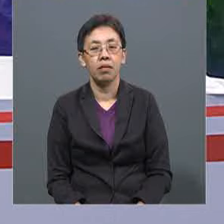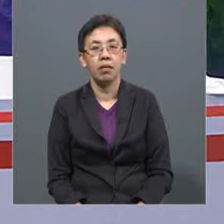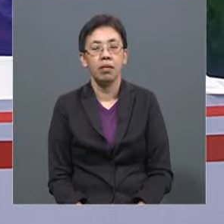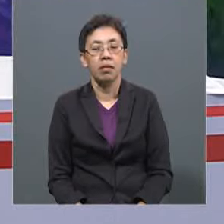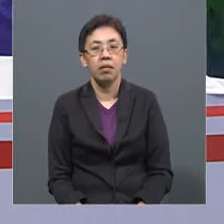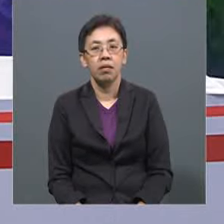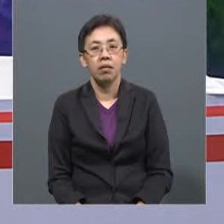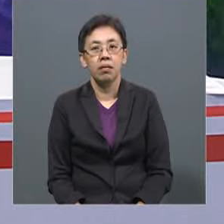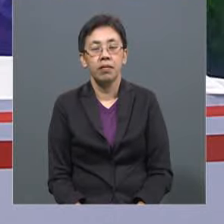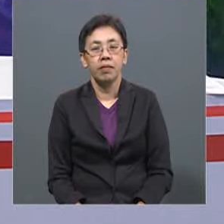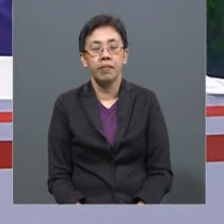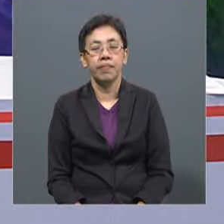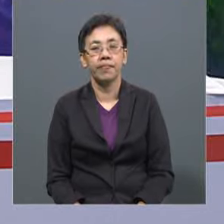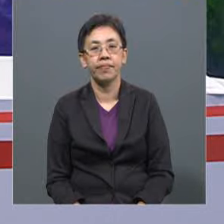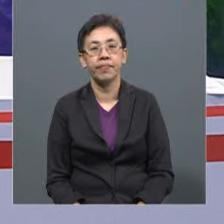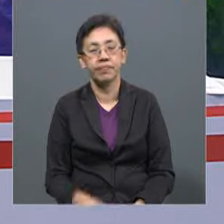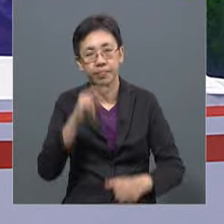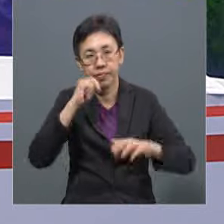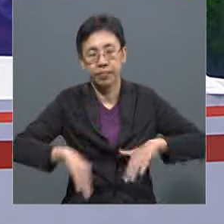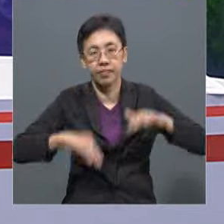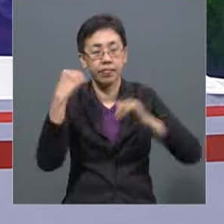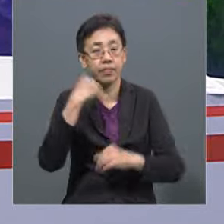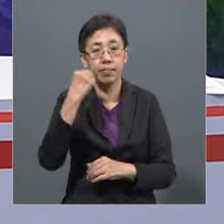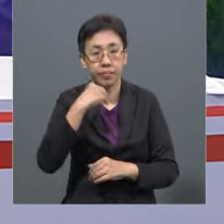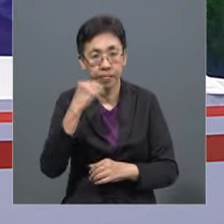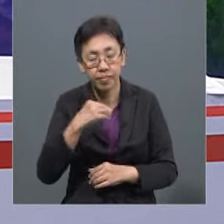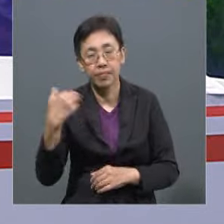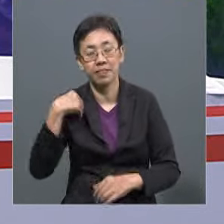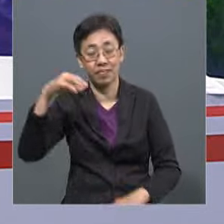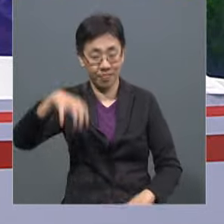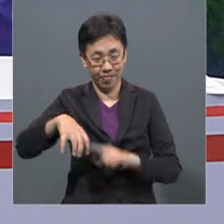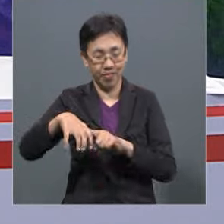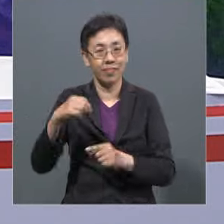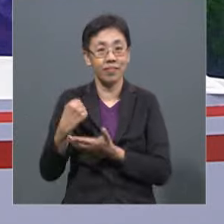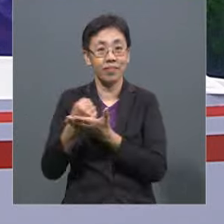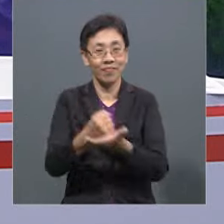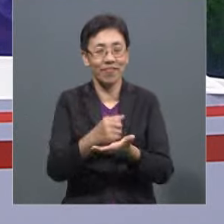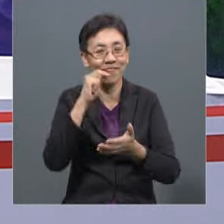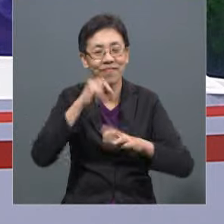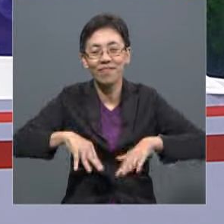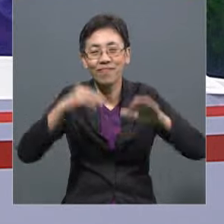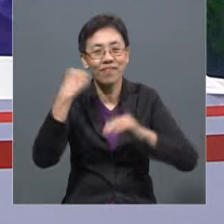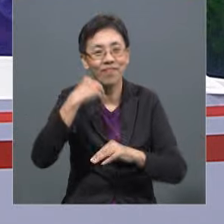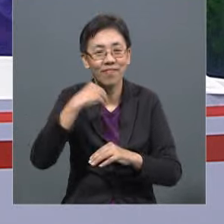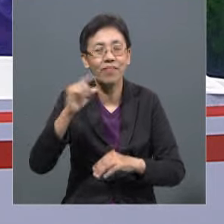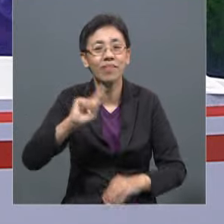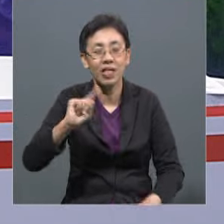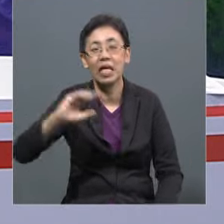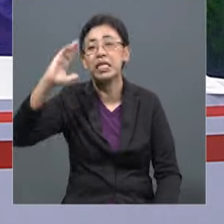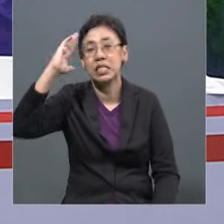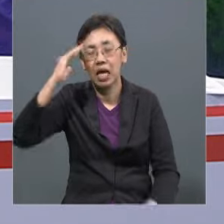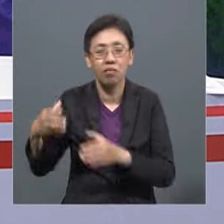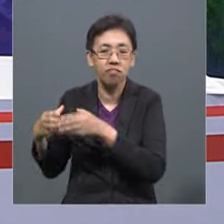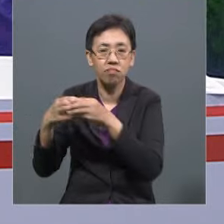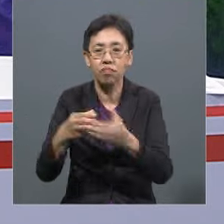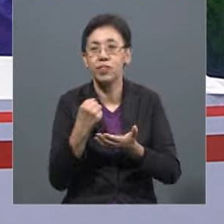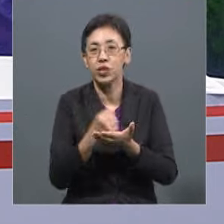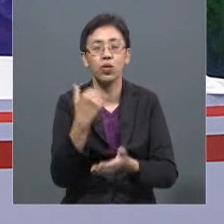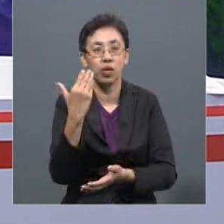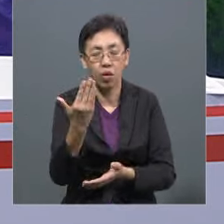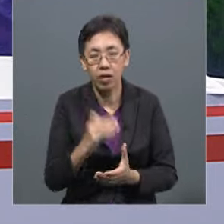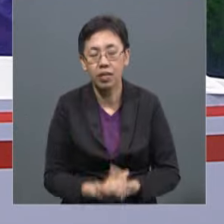ยังอยู่กันที่เรื่องของสถานการณ์น้ําท่วมนะครับทุกครั้งเลยเราจะเห็นหน่วยงานหนึ่งที่เข้ามาช่วยเหลือตอนน้ําท่วมตลอดคือทหาร ลงก่อนเลย ใช่ลงก่อนเลย